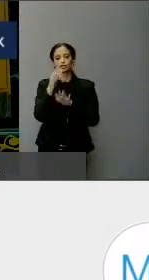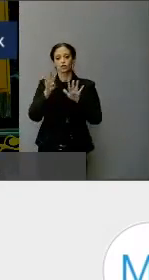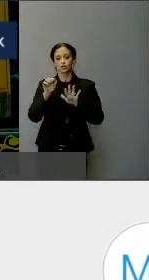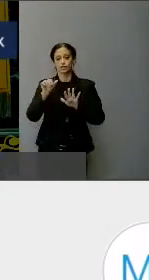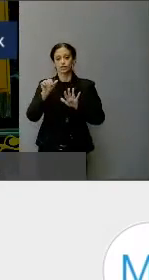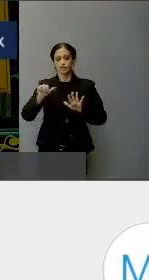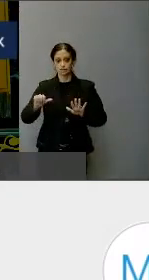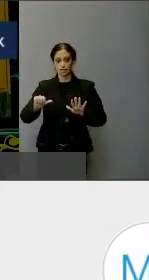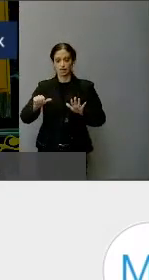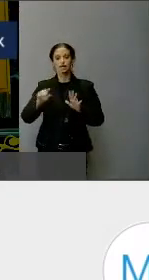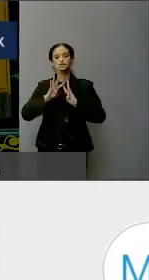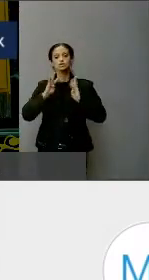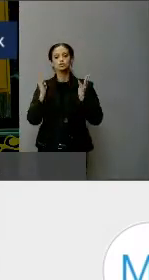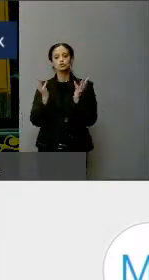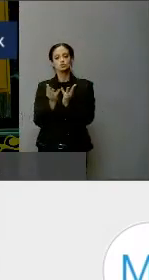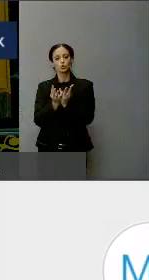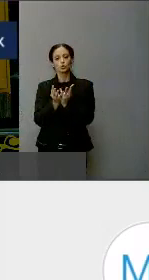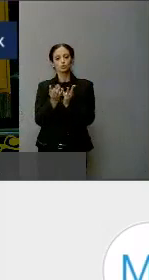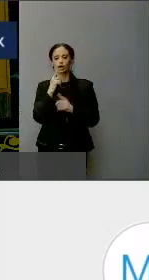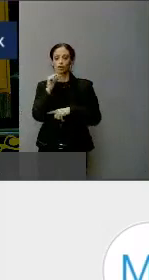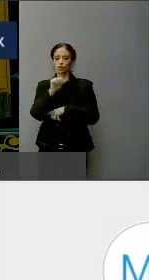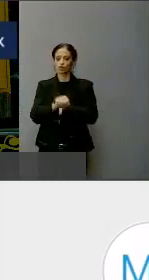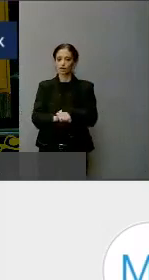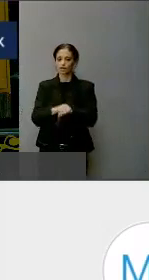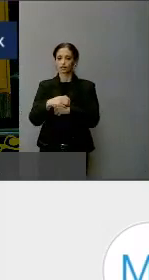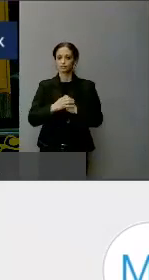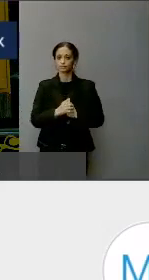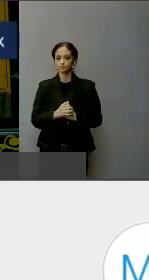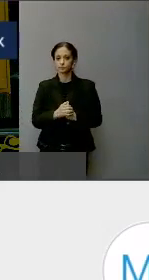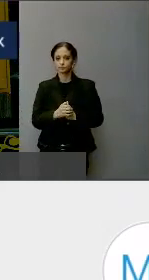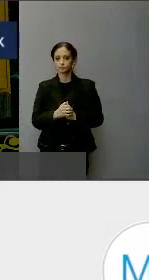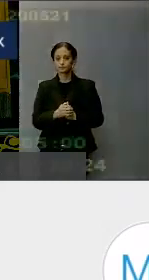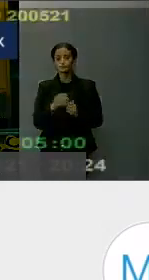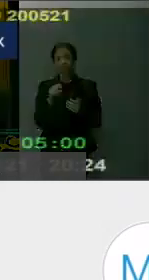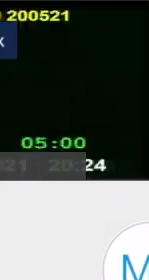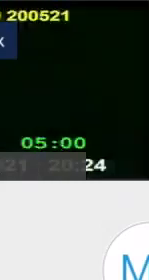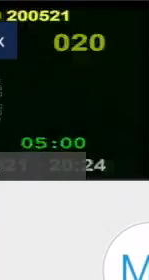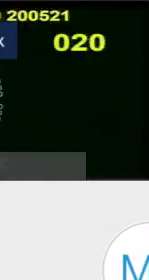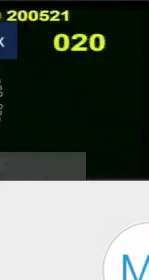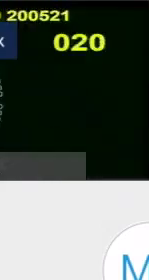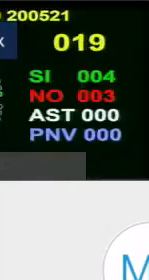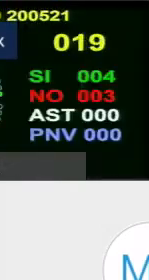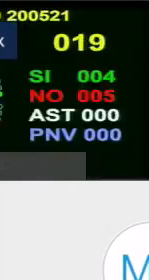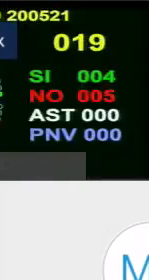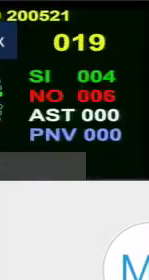parere della giunta è contrario si vota